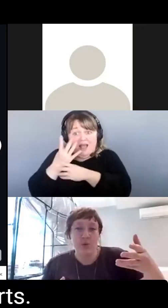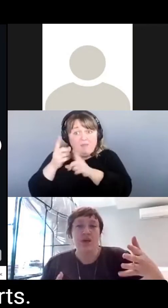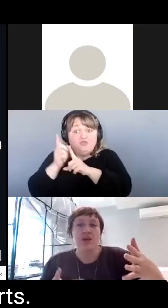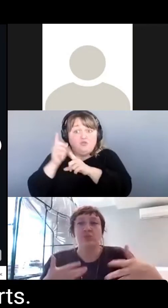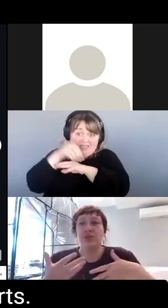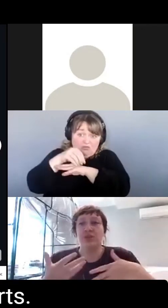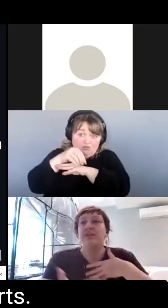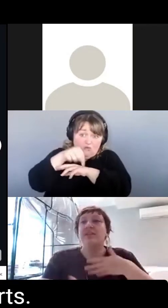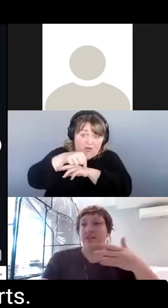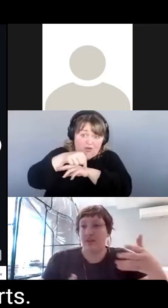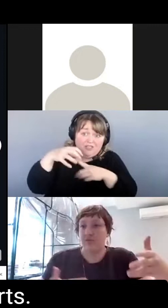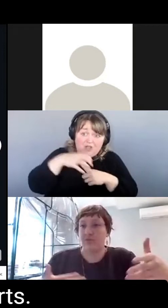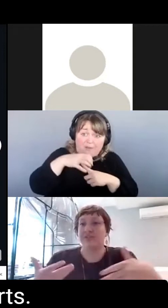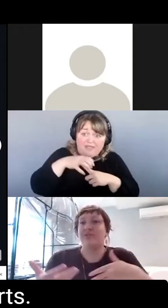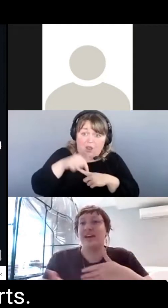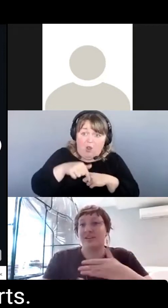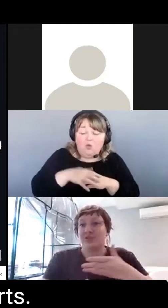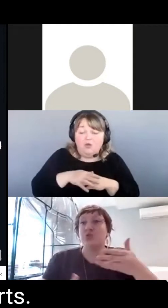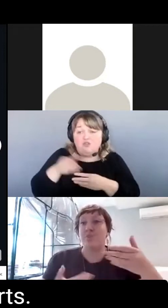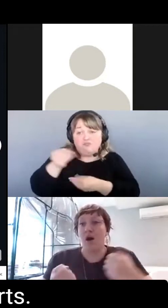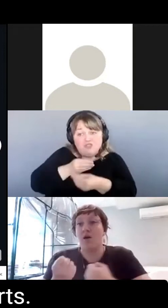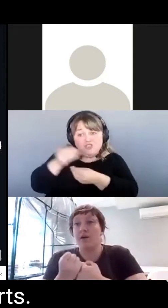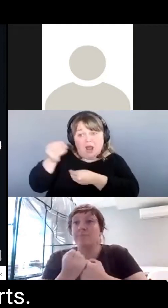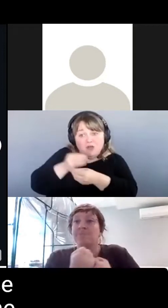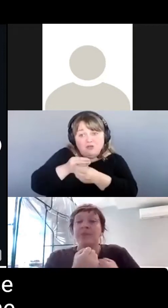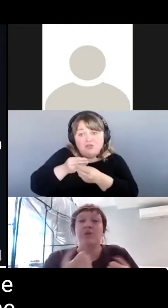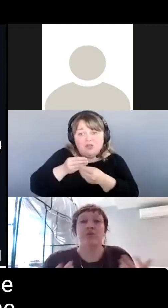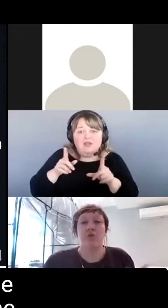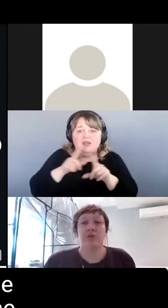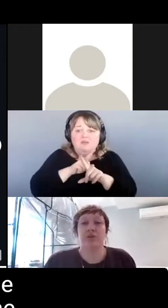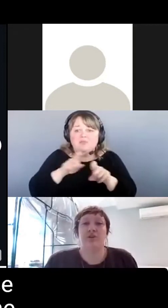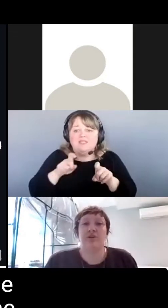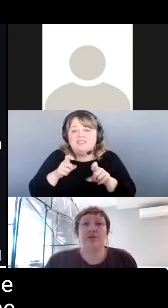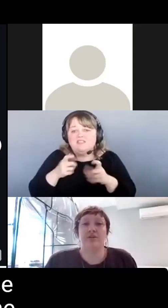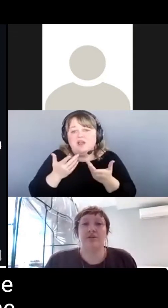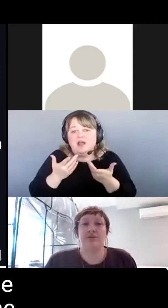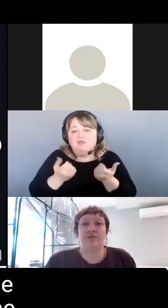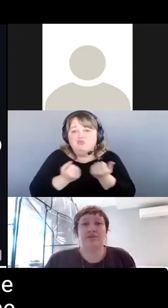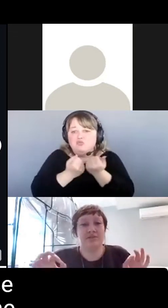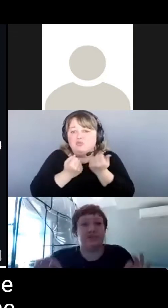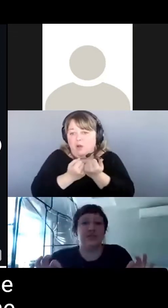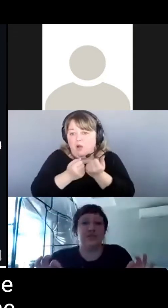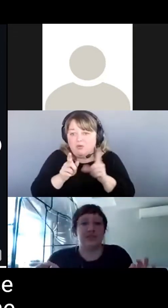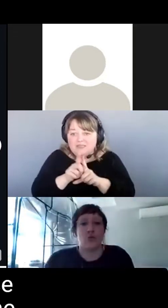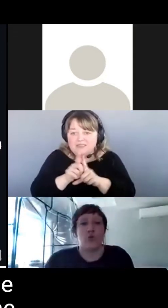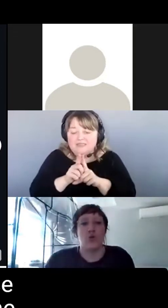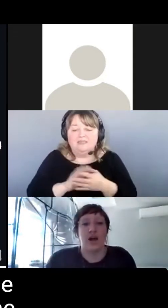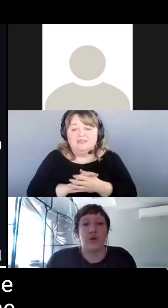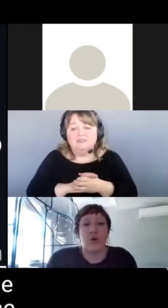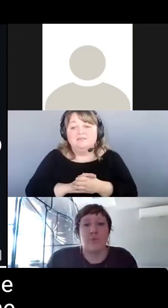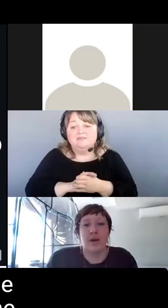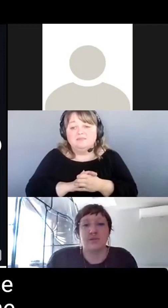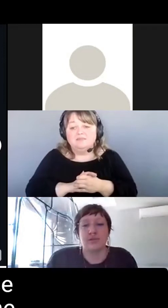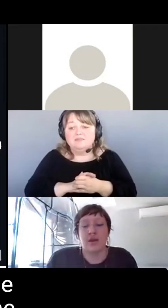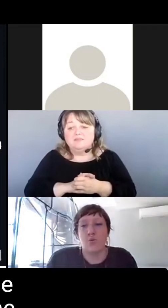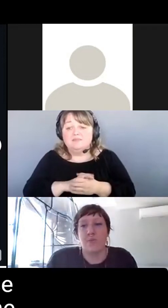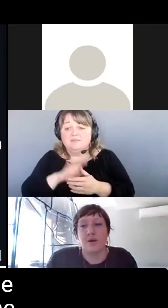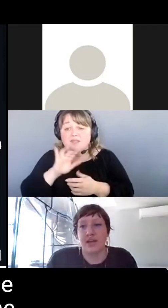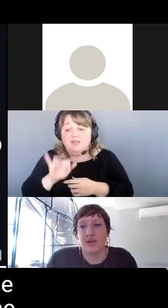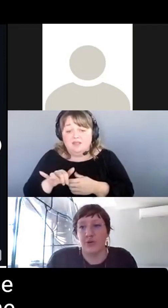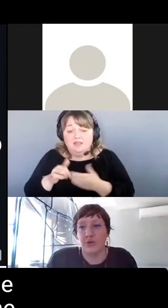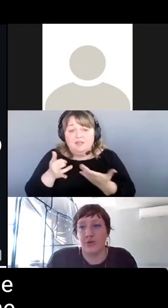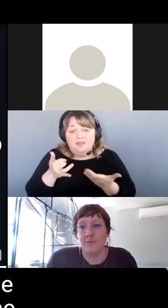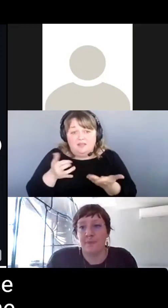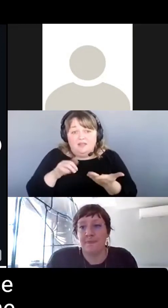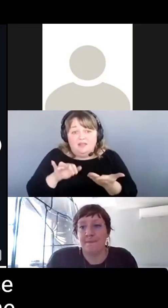champignon. Puis, il va y avoir différents supports. Donc, ça, c'est à quoi on pense quand on pense